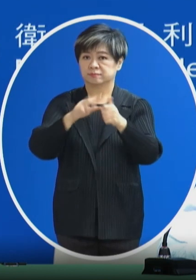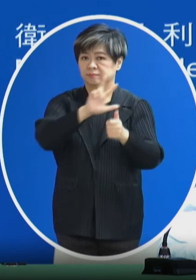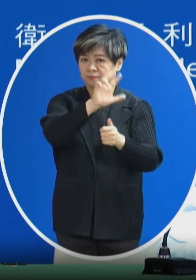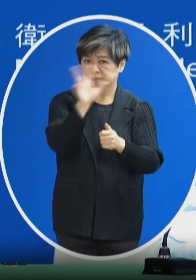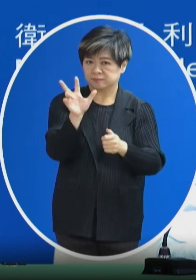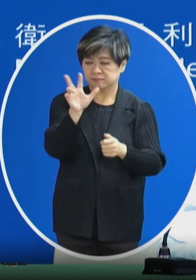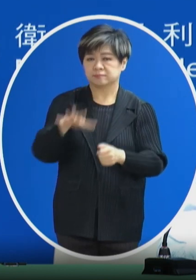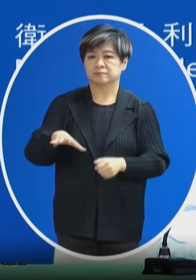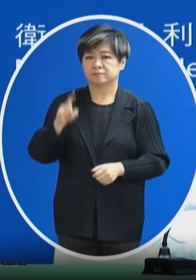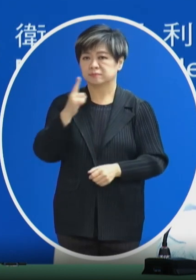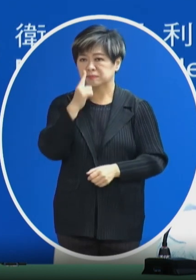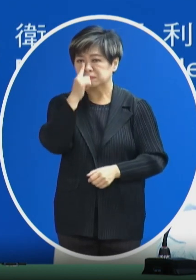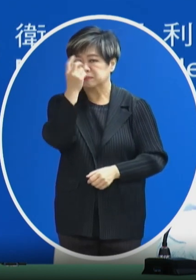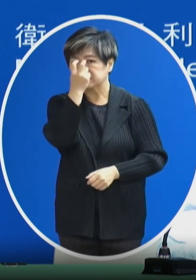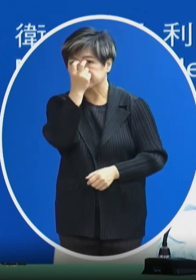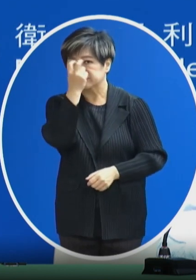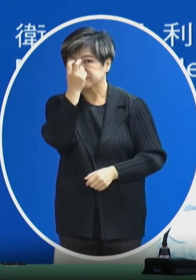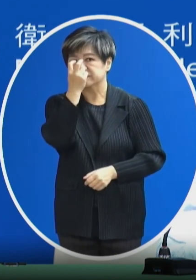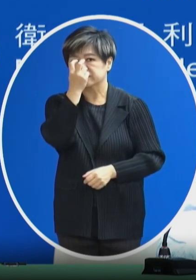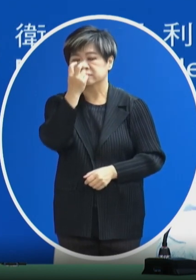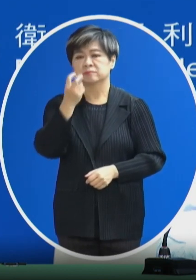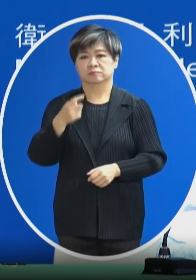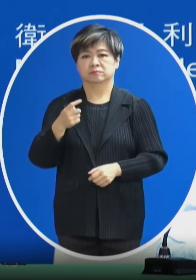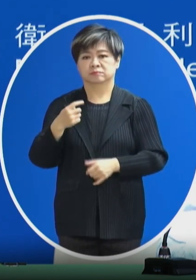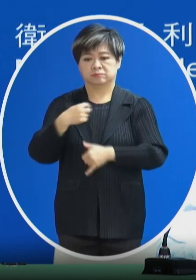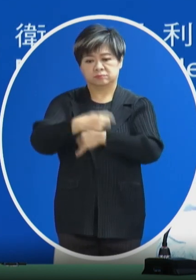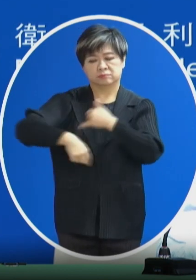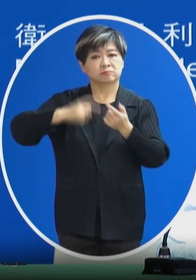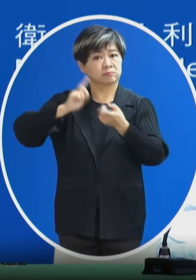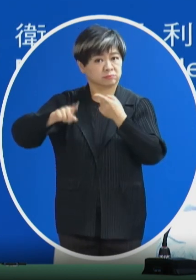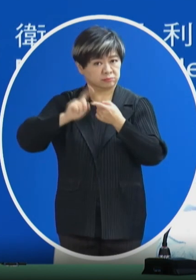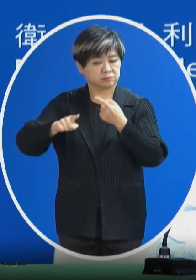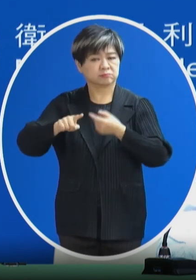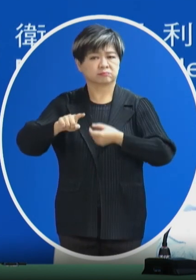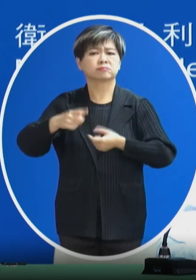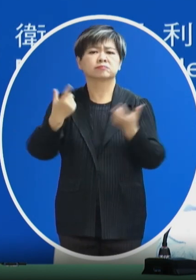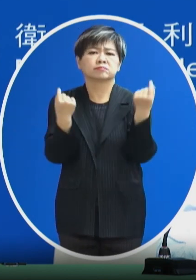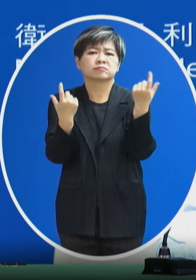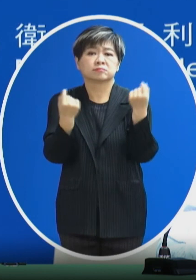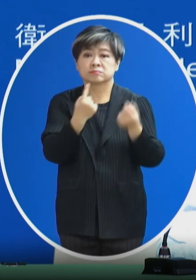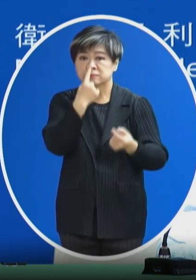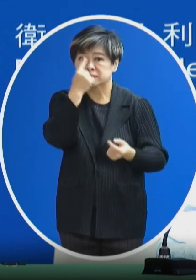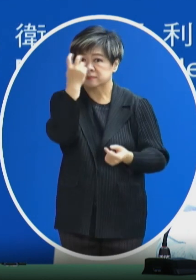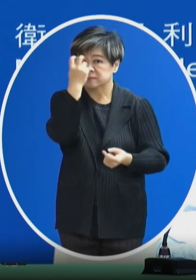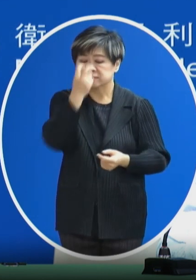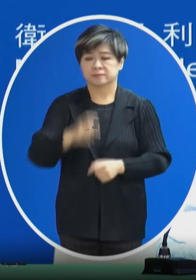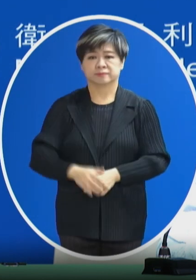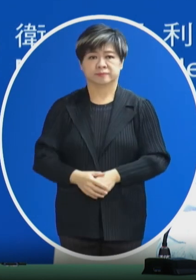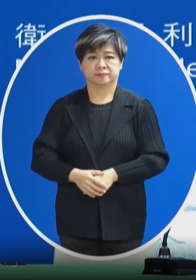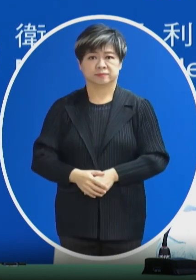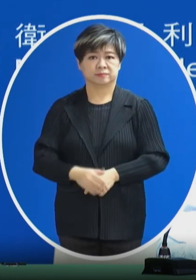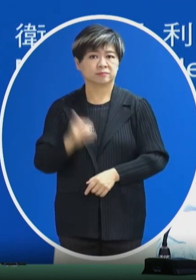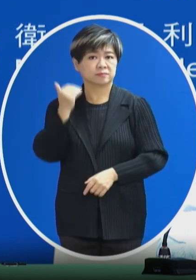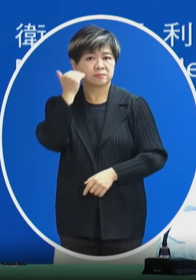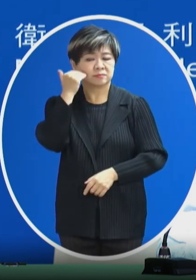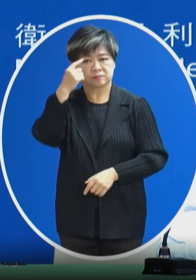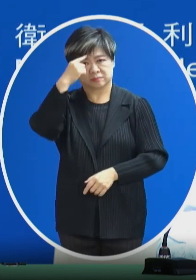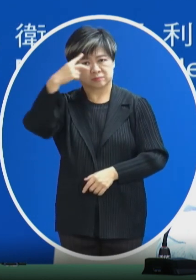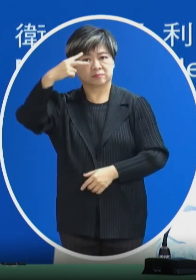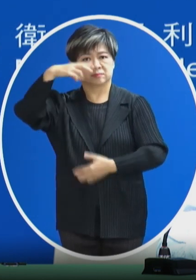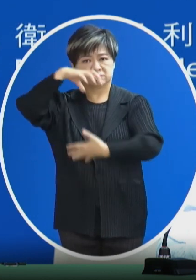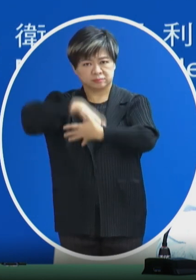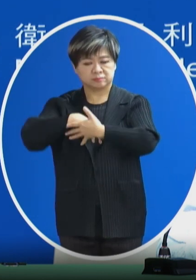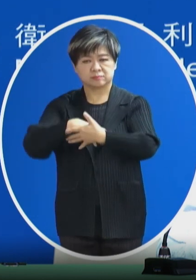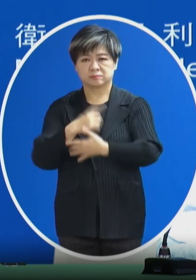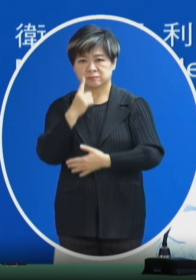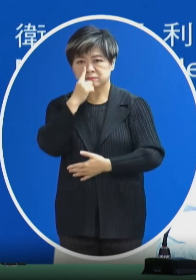可以先用快筛来检测，那有症状也可以用快筛检测。另外如果是有这个2日内的这样